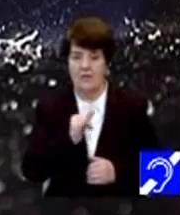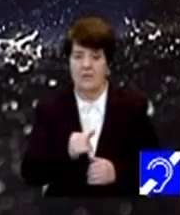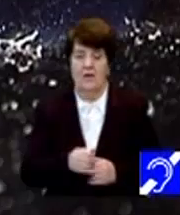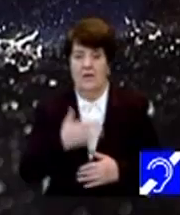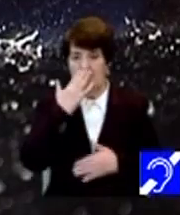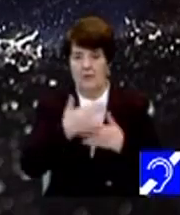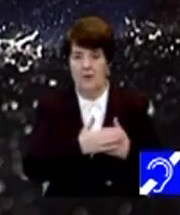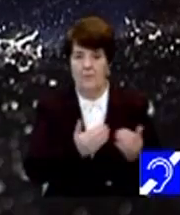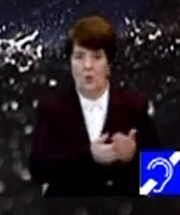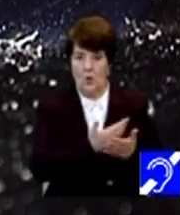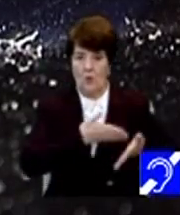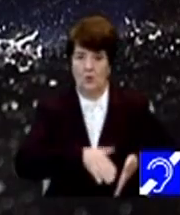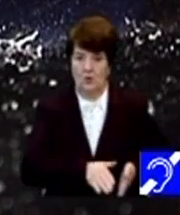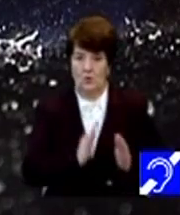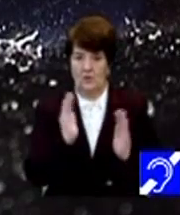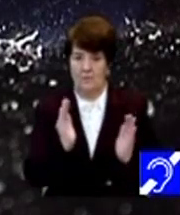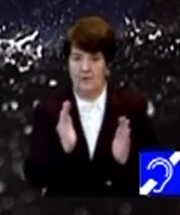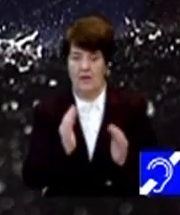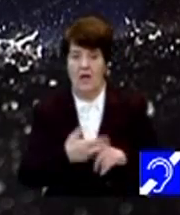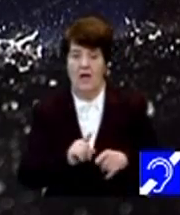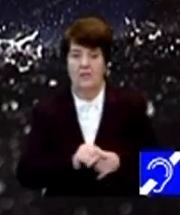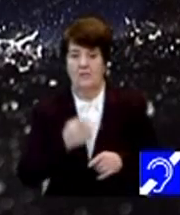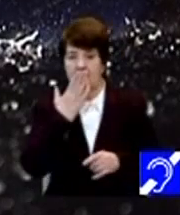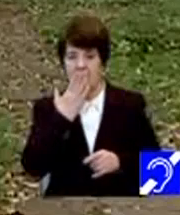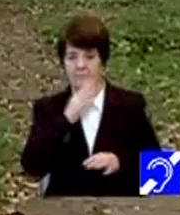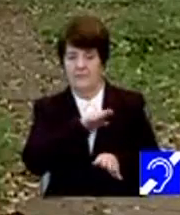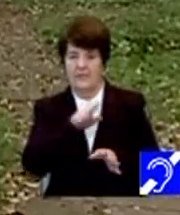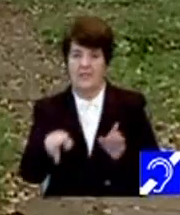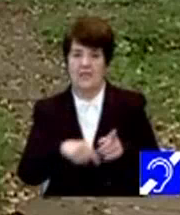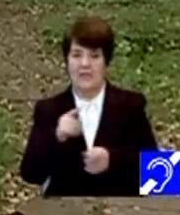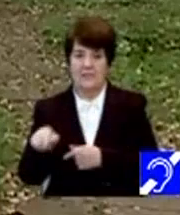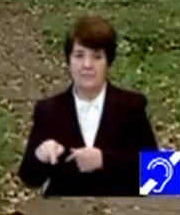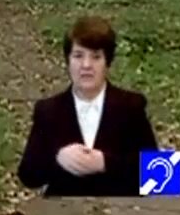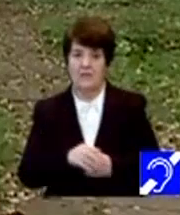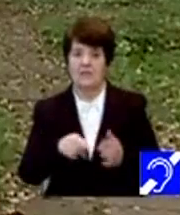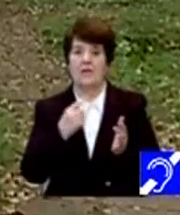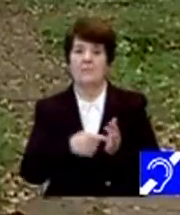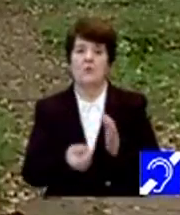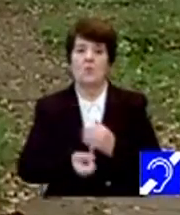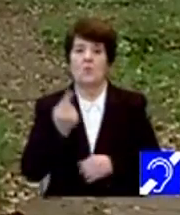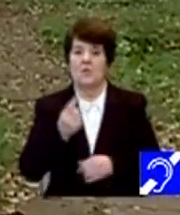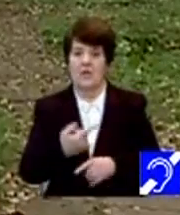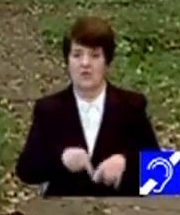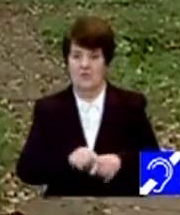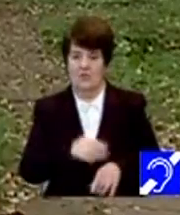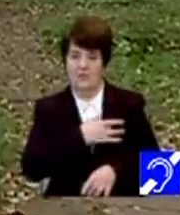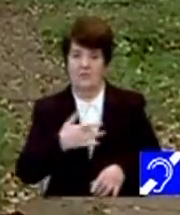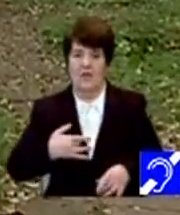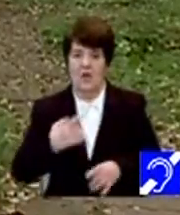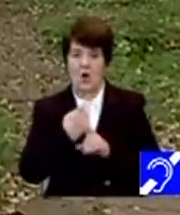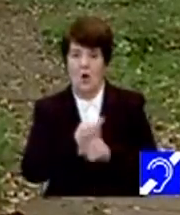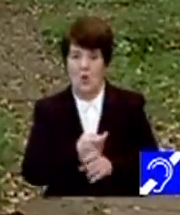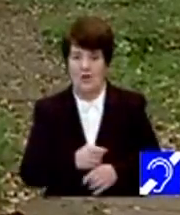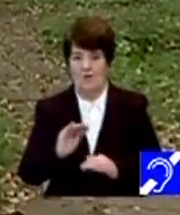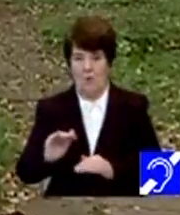a fumat o țigară, se apropie din nou născut sau de bebeluș și tot fumul ăsta se transmite. Și noi ne întrebăm, de unde se ia aceeași